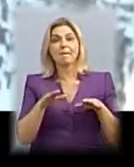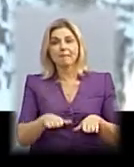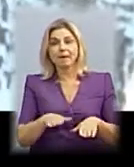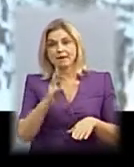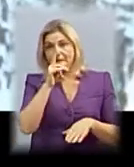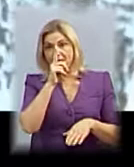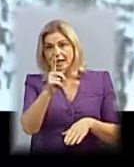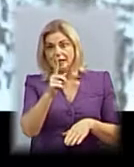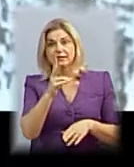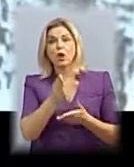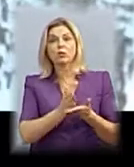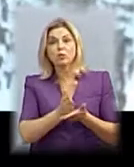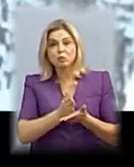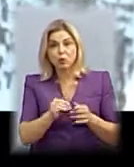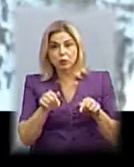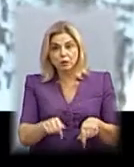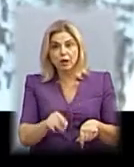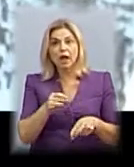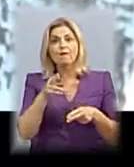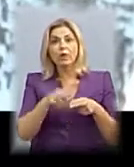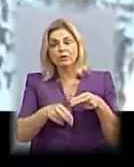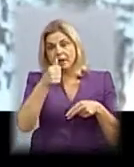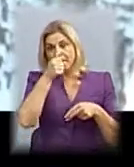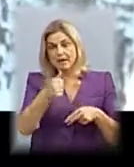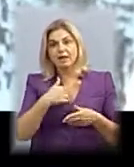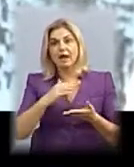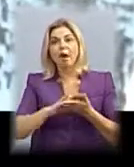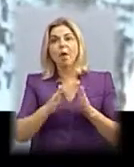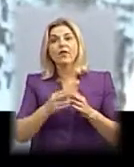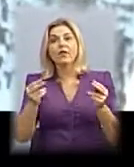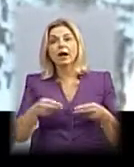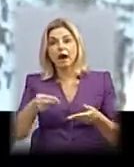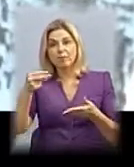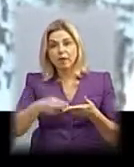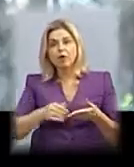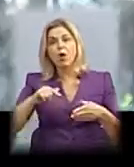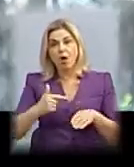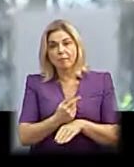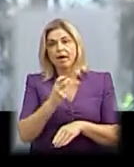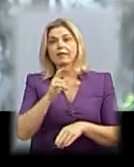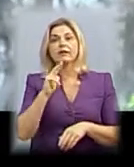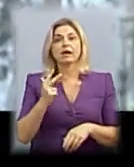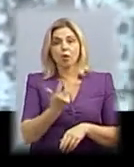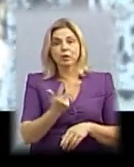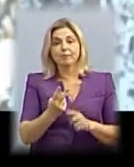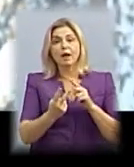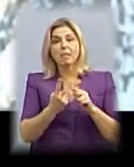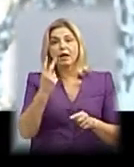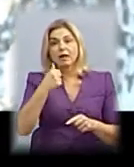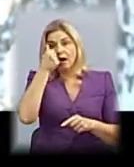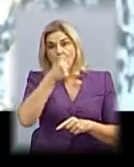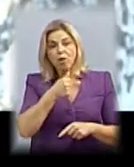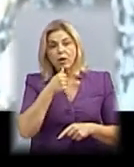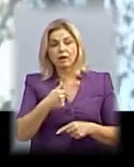службу сюди, і в кінці місяця я підписую контракт опять на 3 роки. Півтора роки я служив